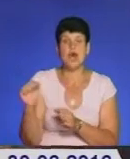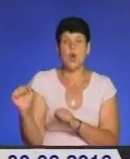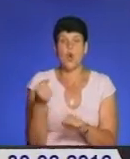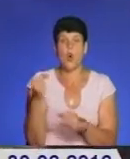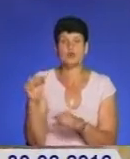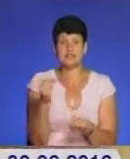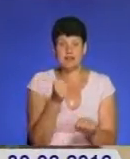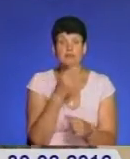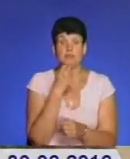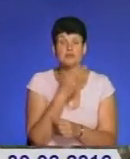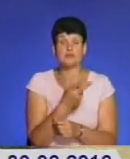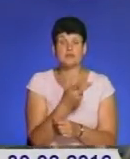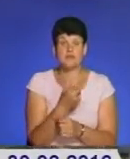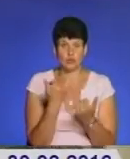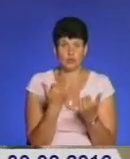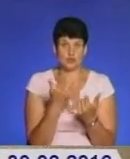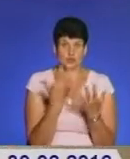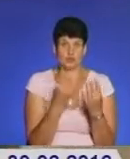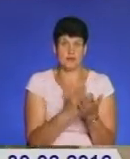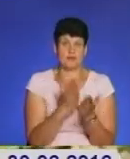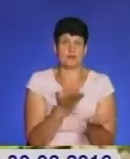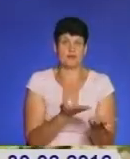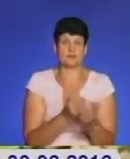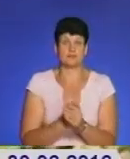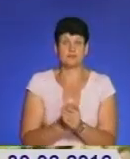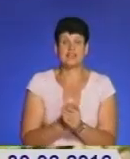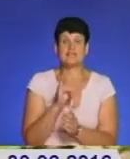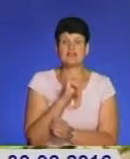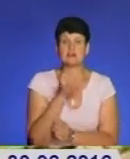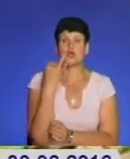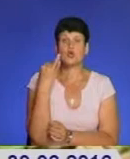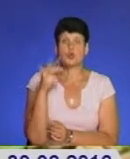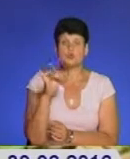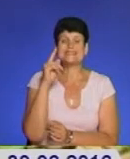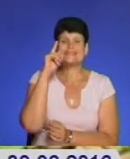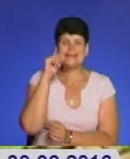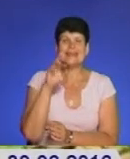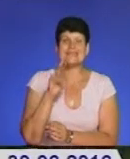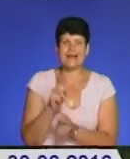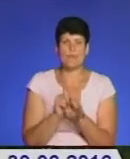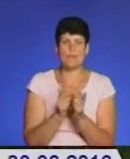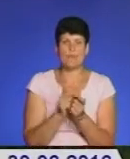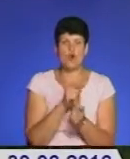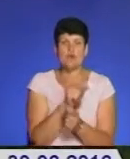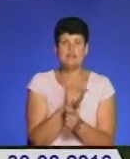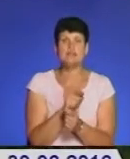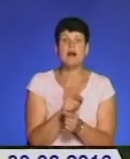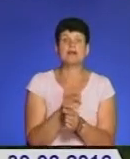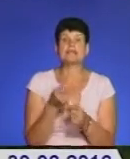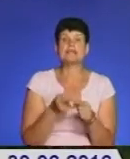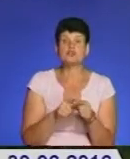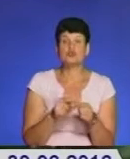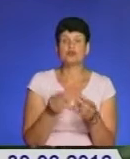воно росаво, бачиш, і ще до сьогоднішнього дня це є. Іван Йосипович знає, як боротися із борщівником. Але для цього потрібні